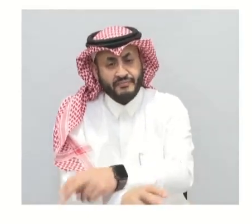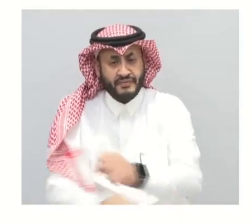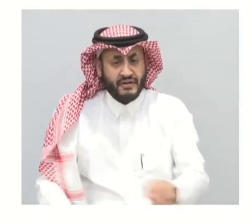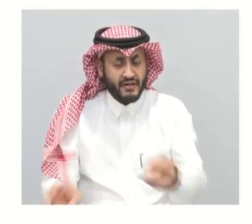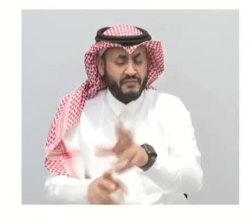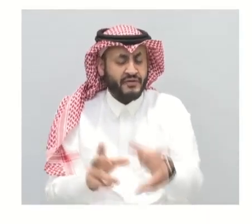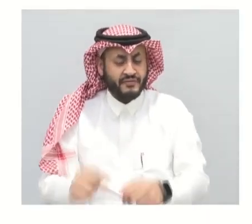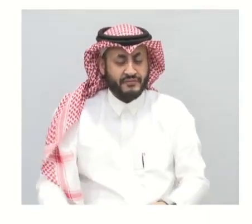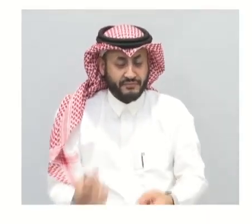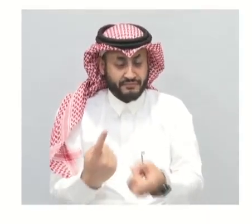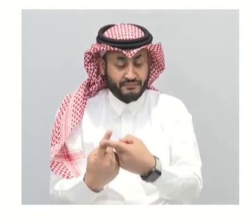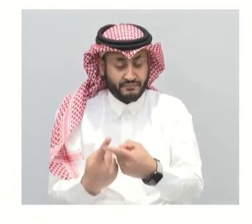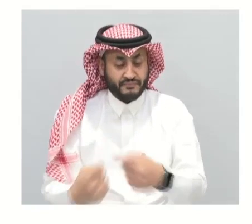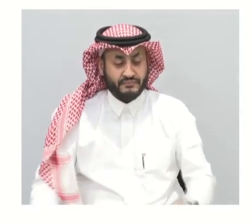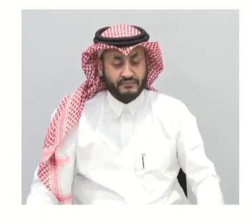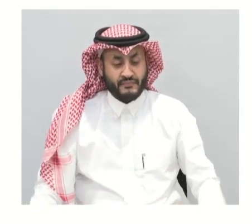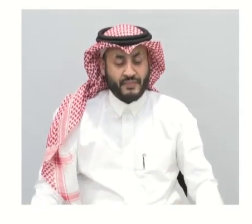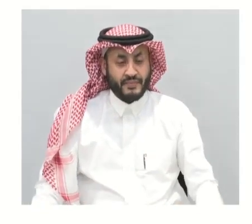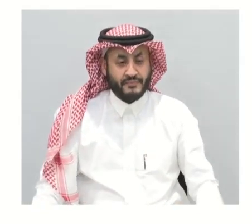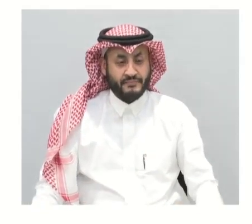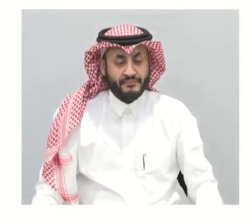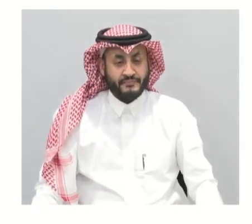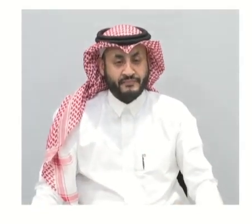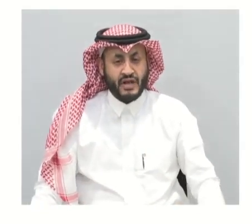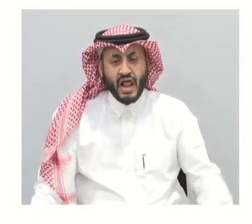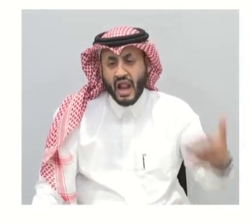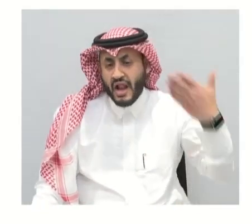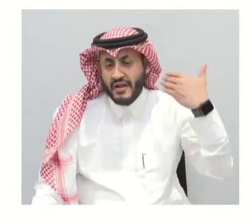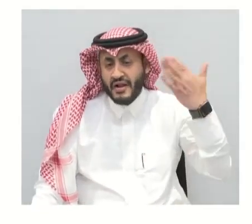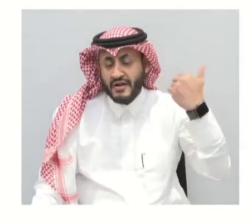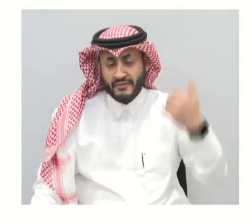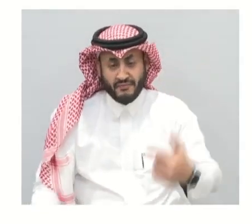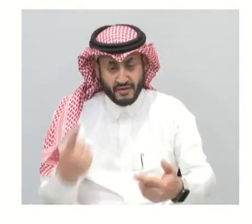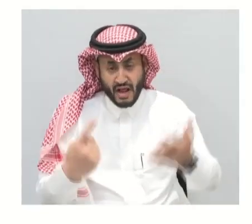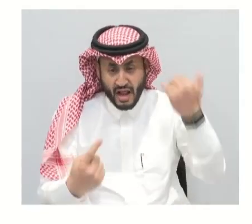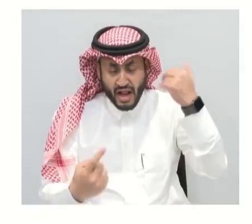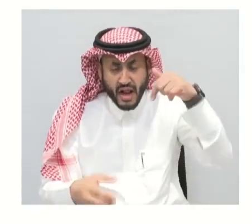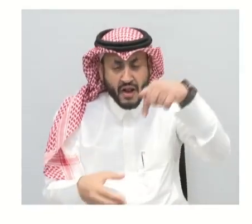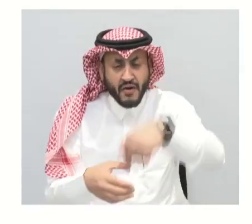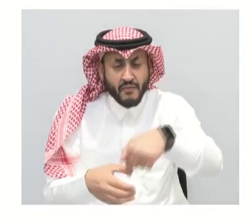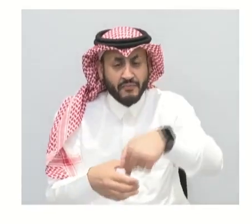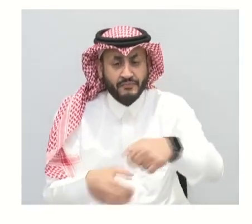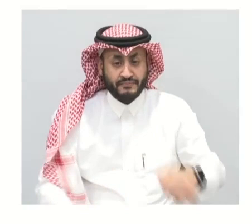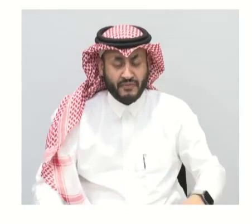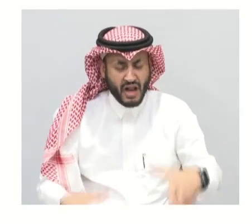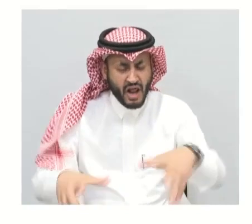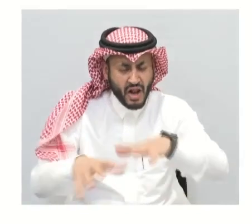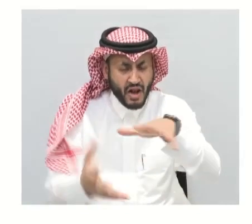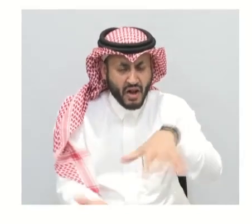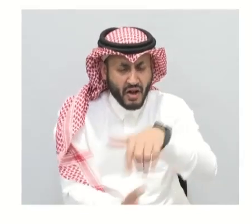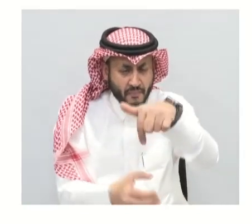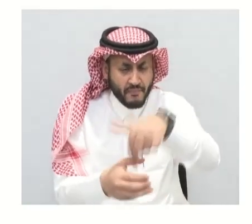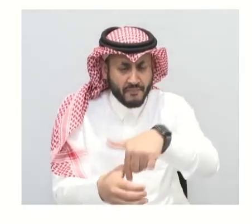المصادر من امثله هذه المصادر الطاقه الحراريه الجوفيه والتي توجد في باطني